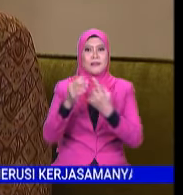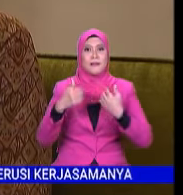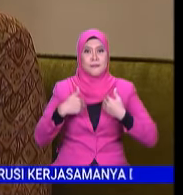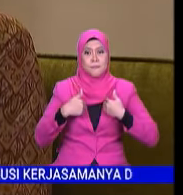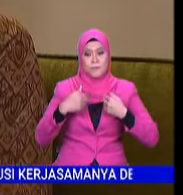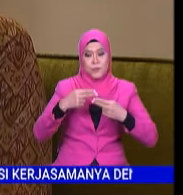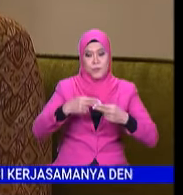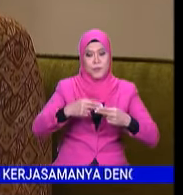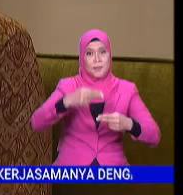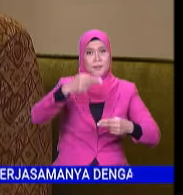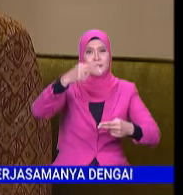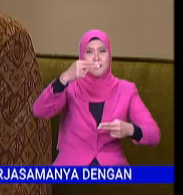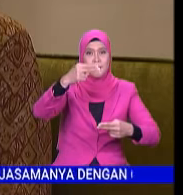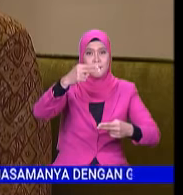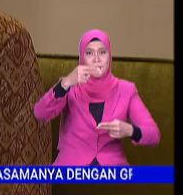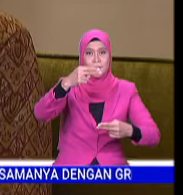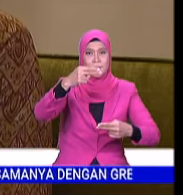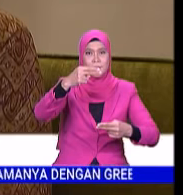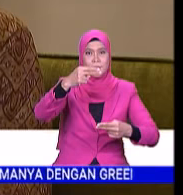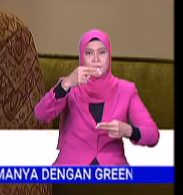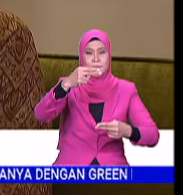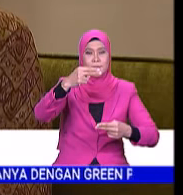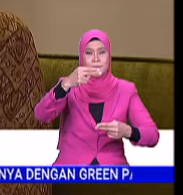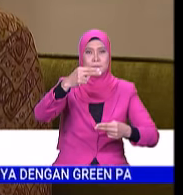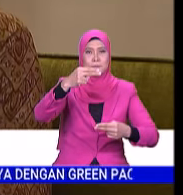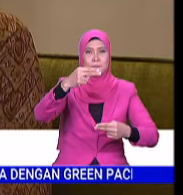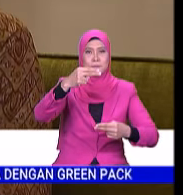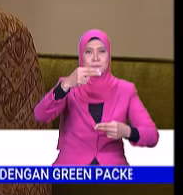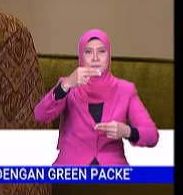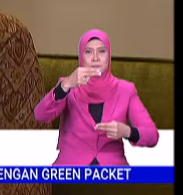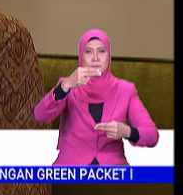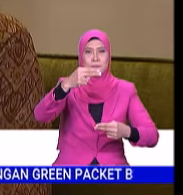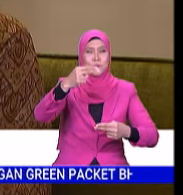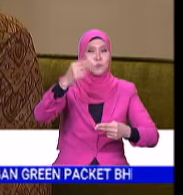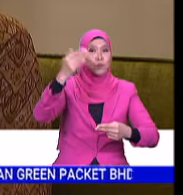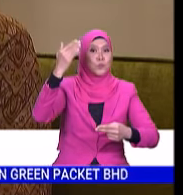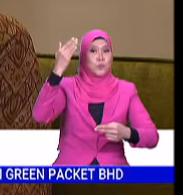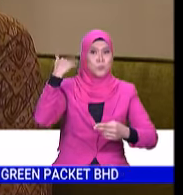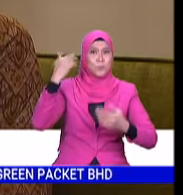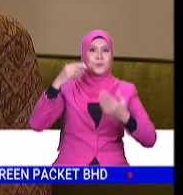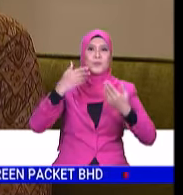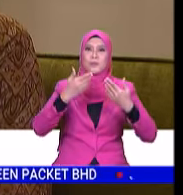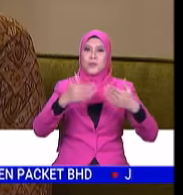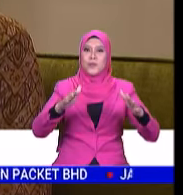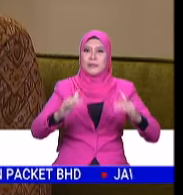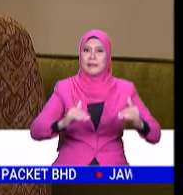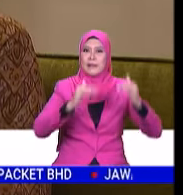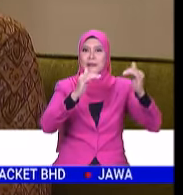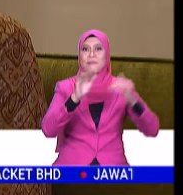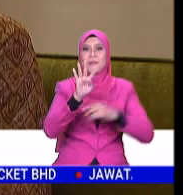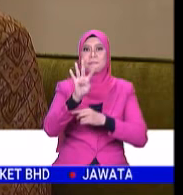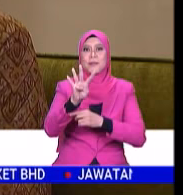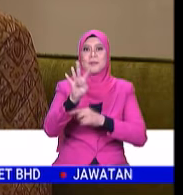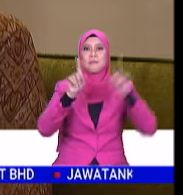hotel yang pernah beroperasi bertaraf 4